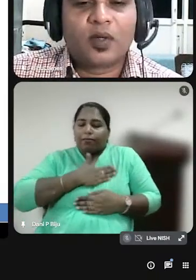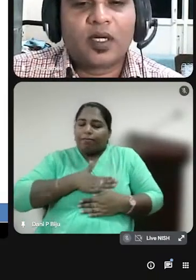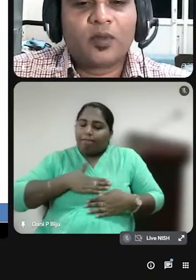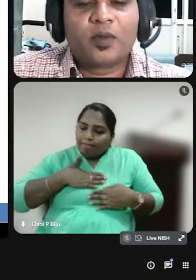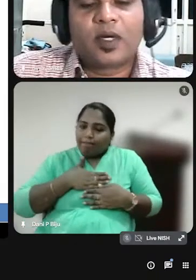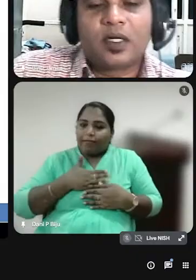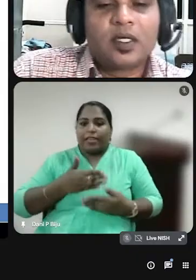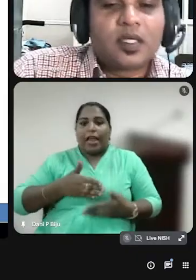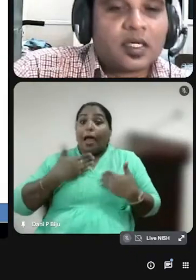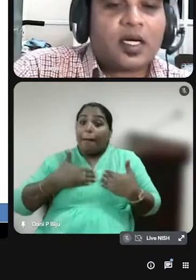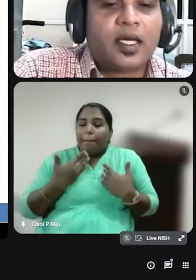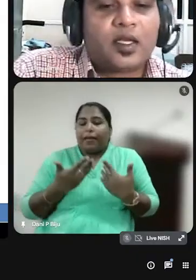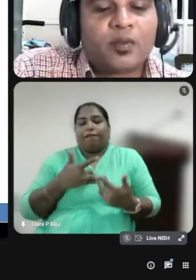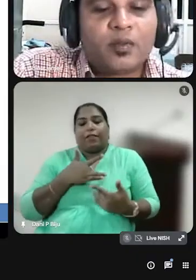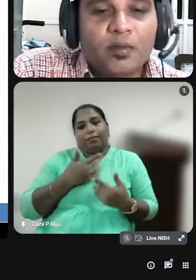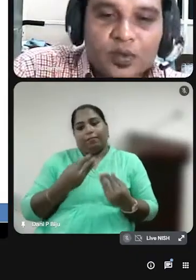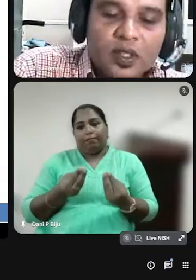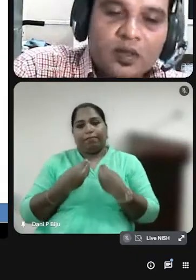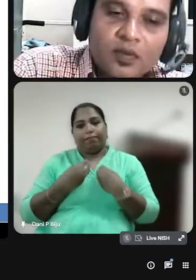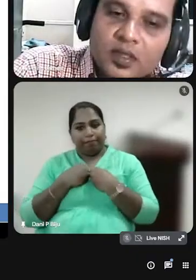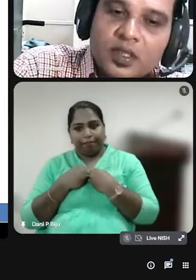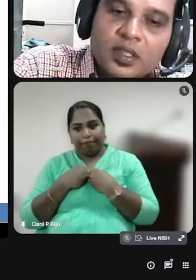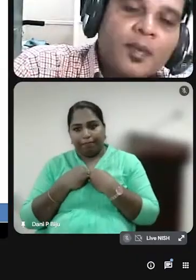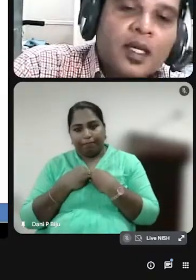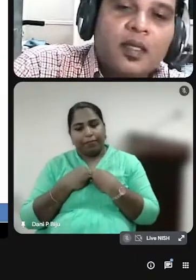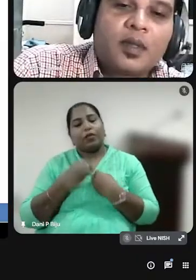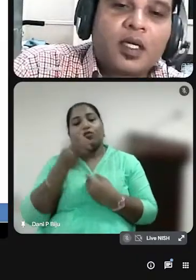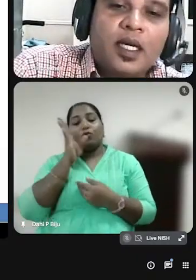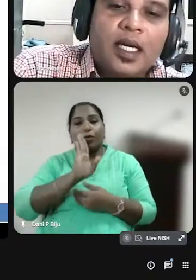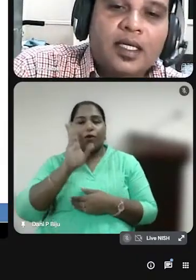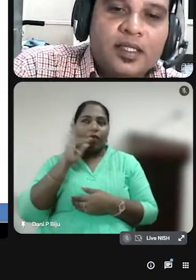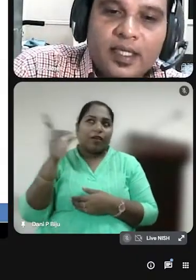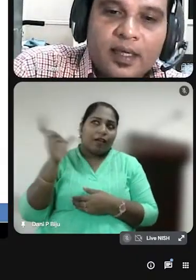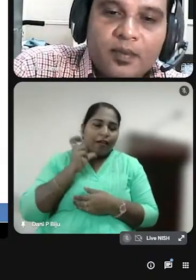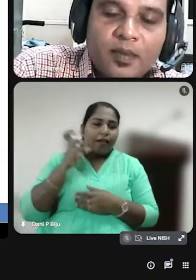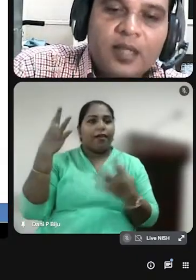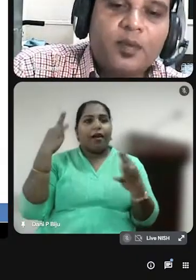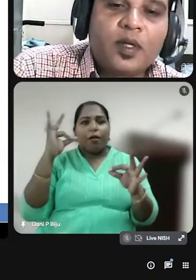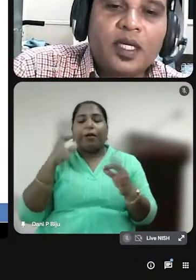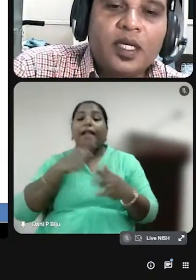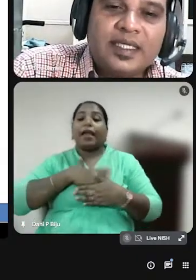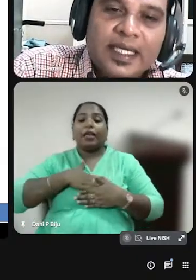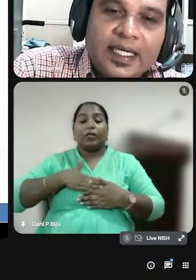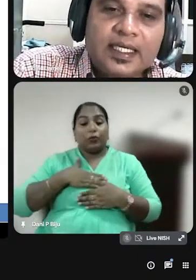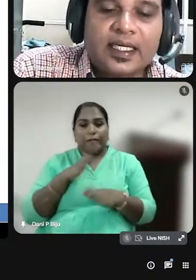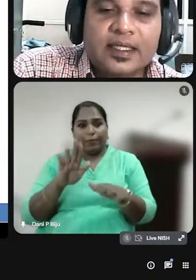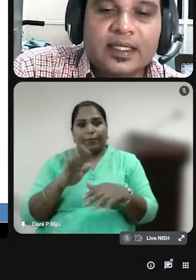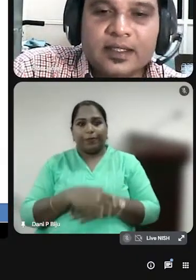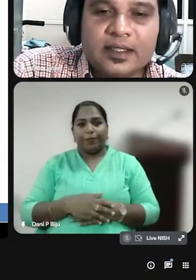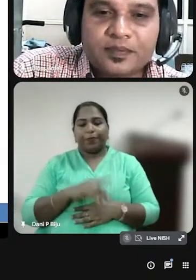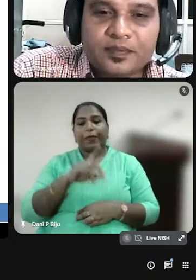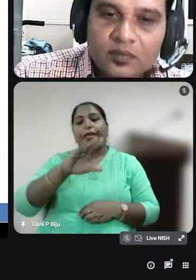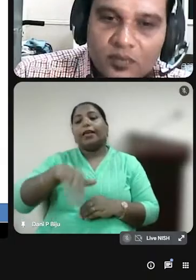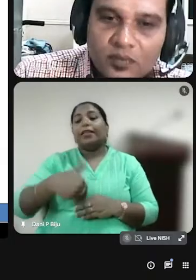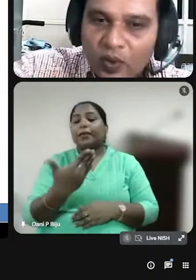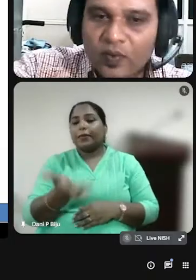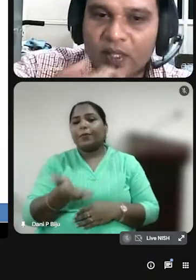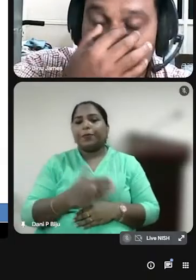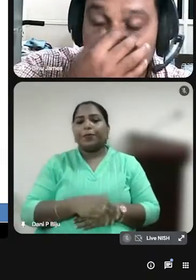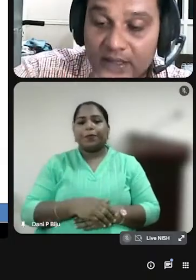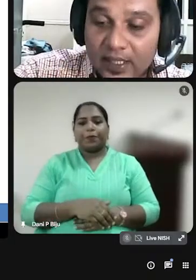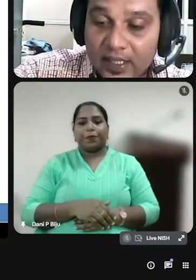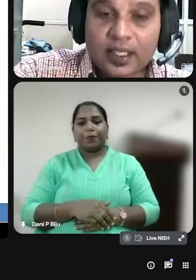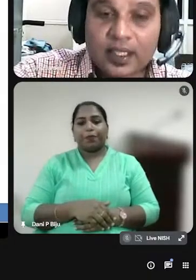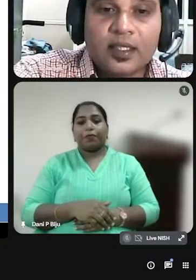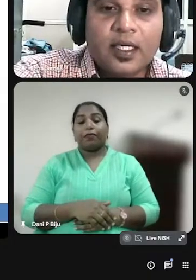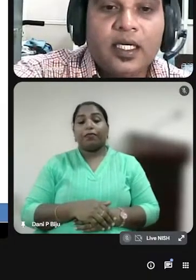ലെവൽ കൂട്ടാനും ഒരുപാട് സഹായിക്കും. മ്യൂസിക് വെച്ചിട്ട് നമുക്ക് ഡാൻസ് ചെയ്യാം. അതുപോലെ തന്നെ ചെരിഞ്ഞ് കിടന്നിട്ട് ഒരു